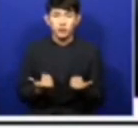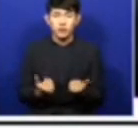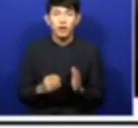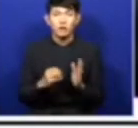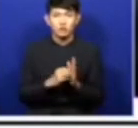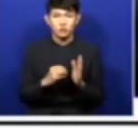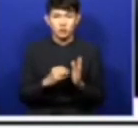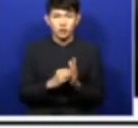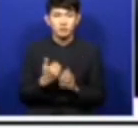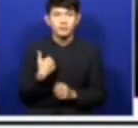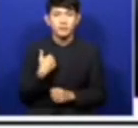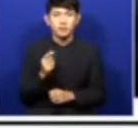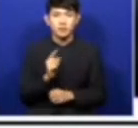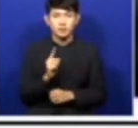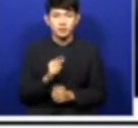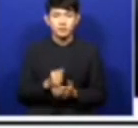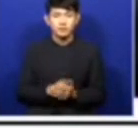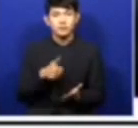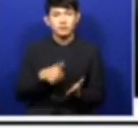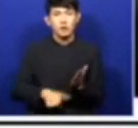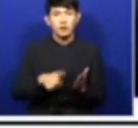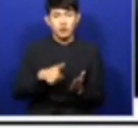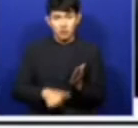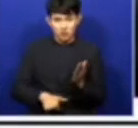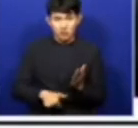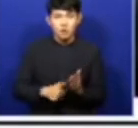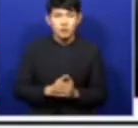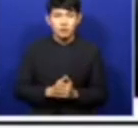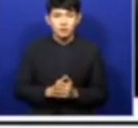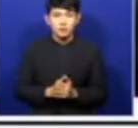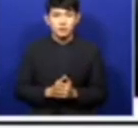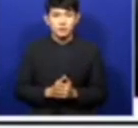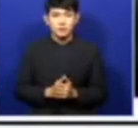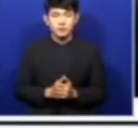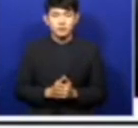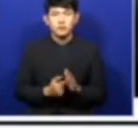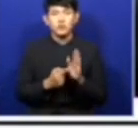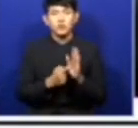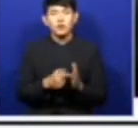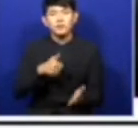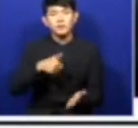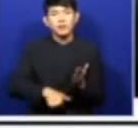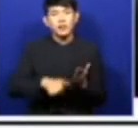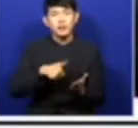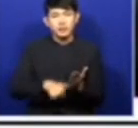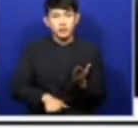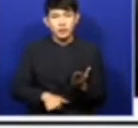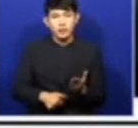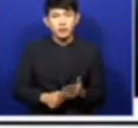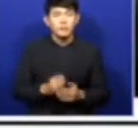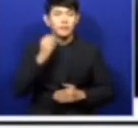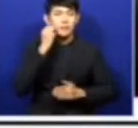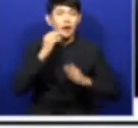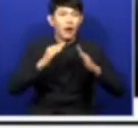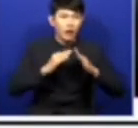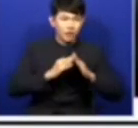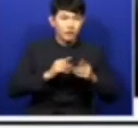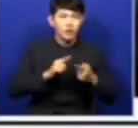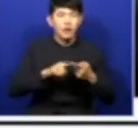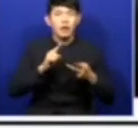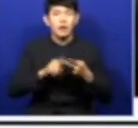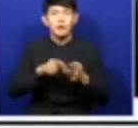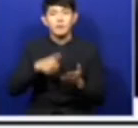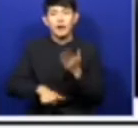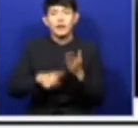เองก็มีการเก็บภาษีนะครับไม่ว่าจะเป็นภาษีโรงเรือนภาษีบำรุงท้อง